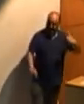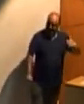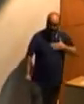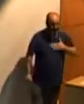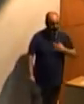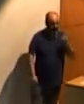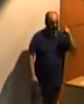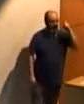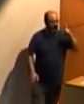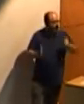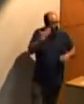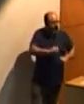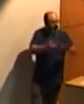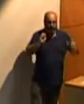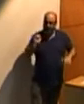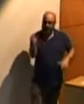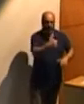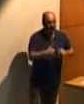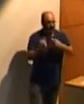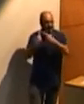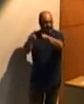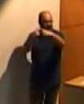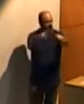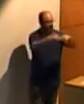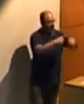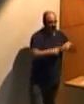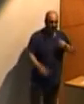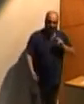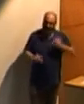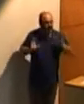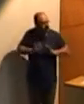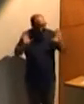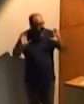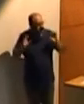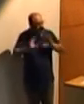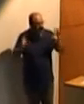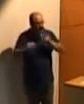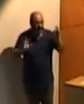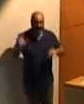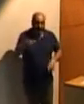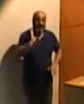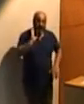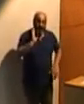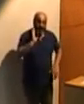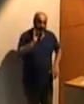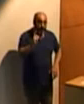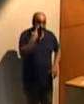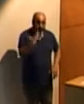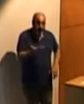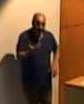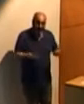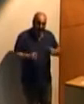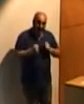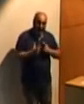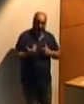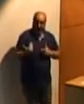aussi on a chacun notre adn très bien mais ce qu'on savait pas est ce